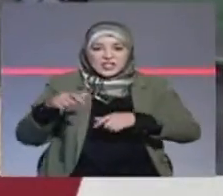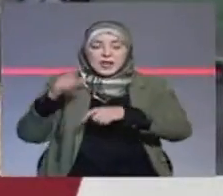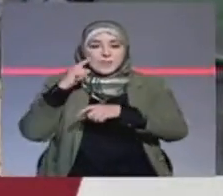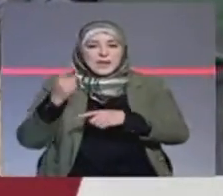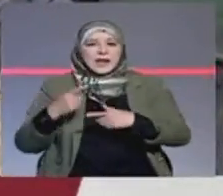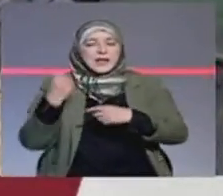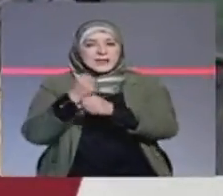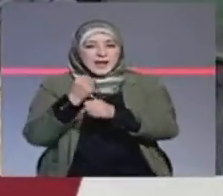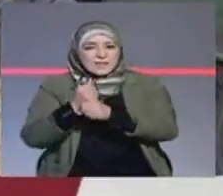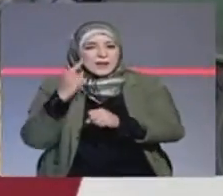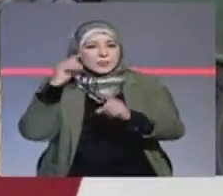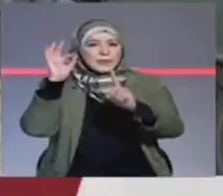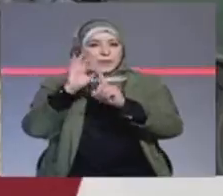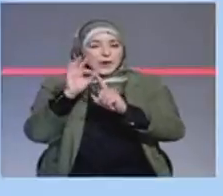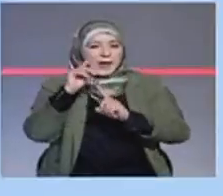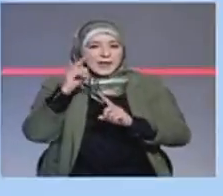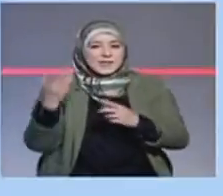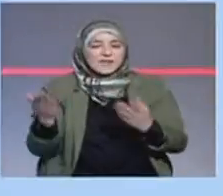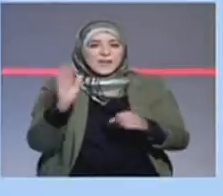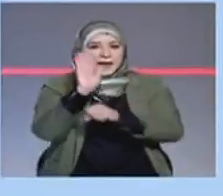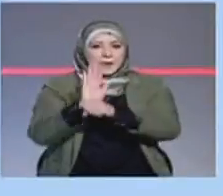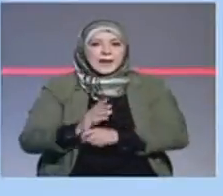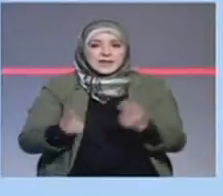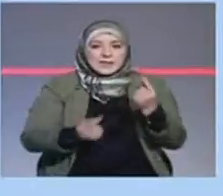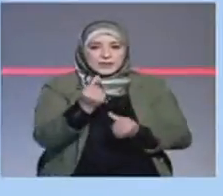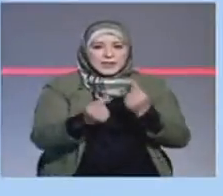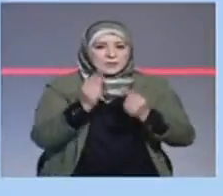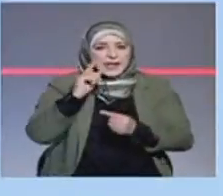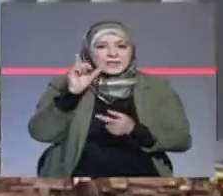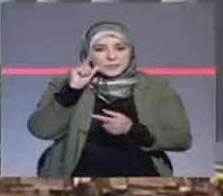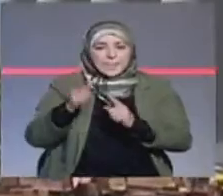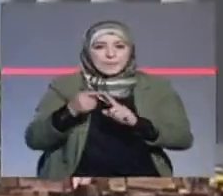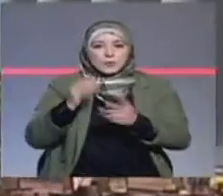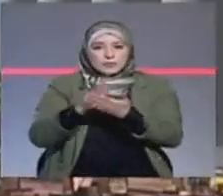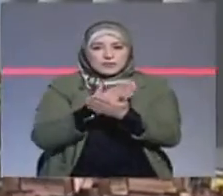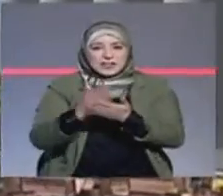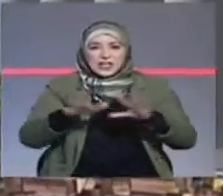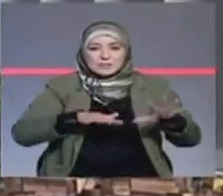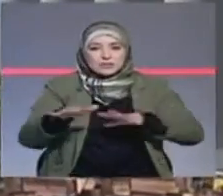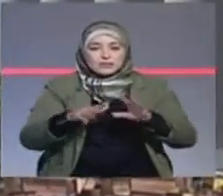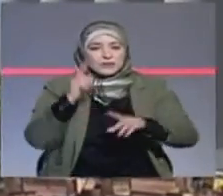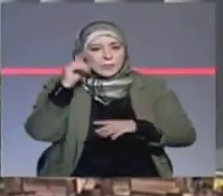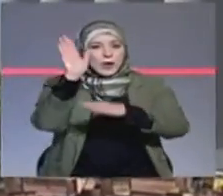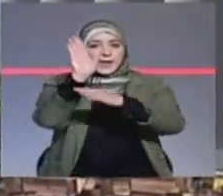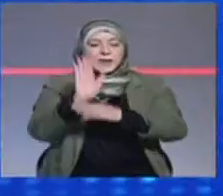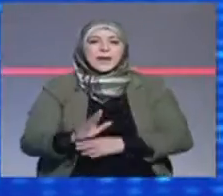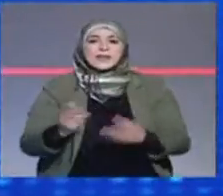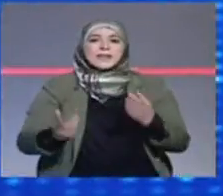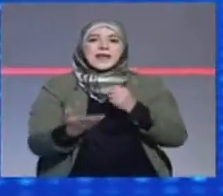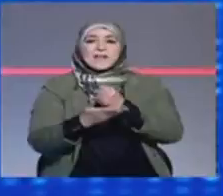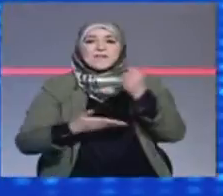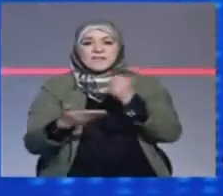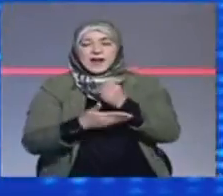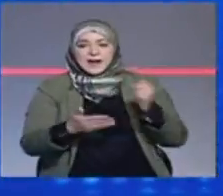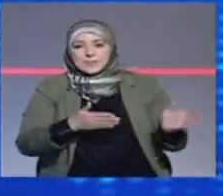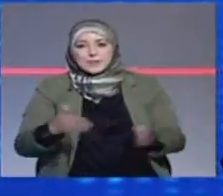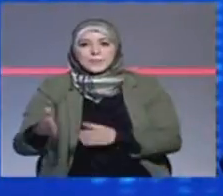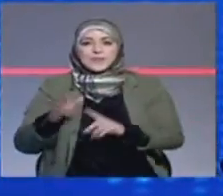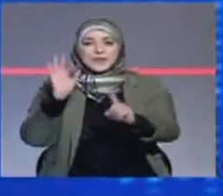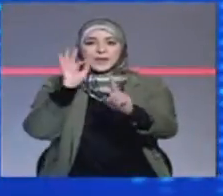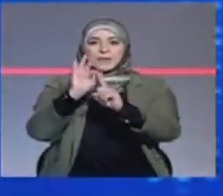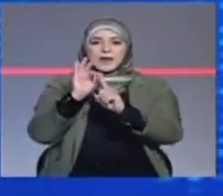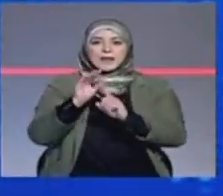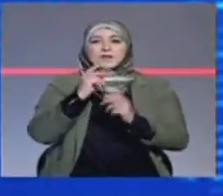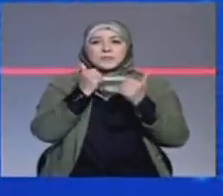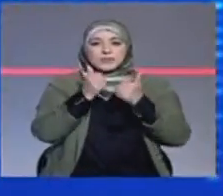الكوارث الفلاحين وأصحاب المستغلات الفلاحية إلى اتخاذ جميع الإجراءات لحماية الصابة بهدف